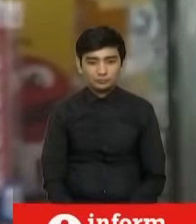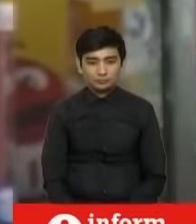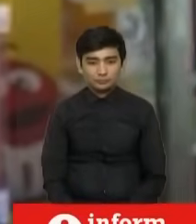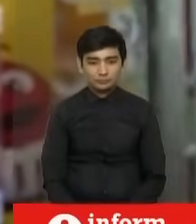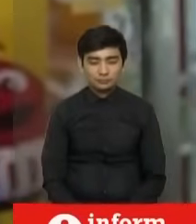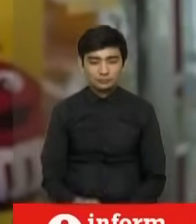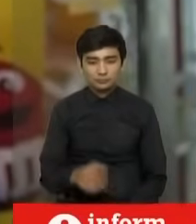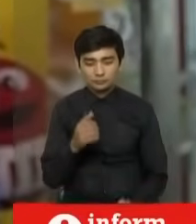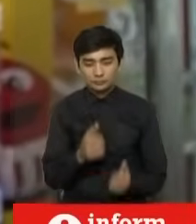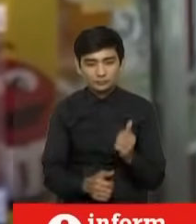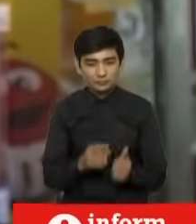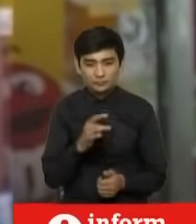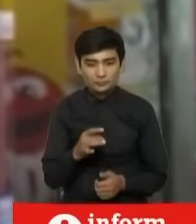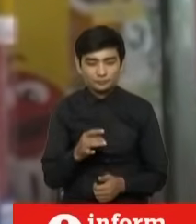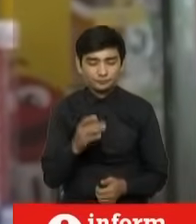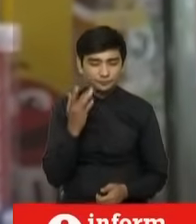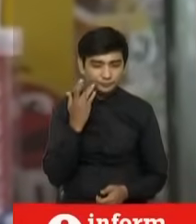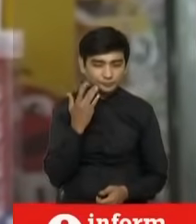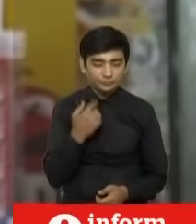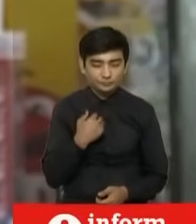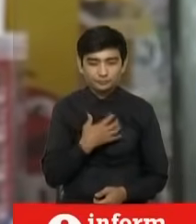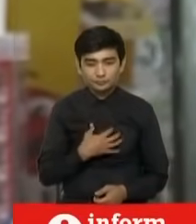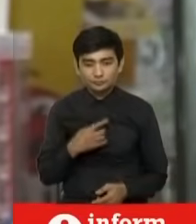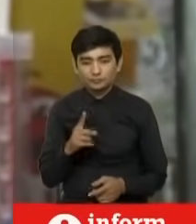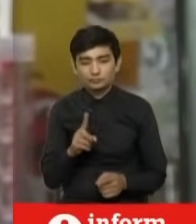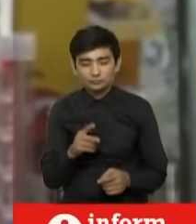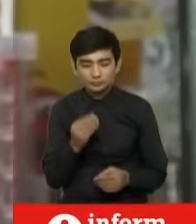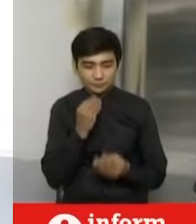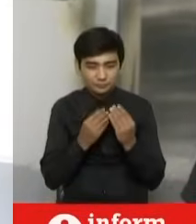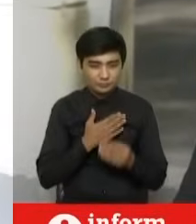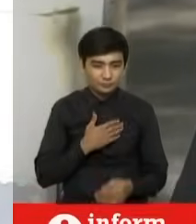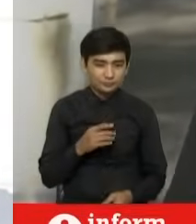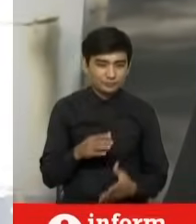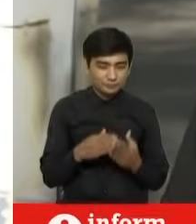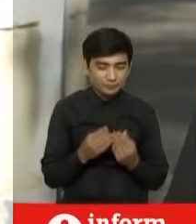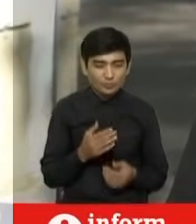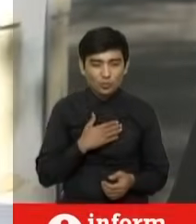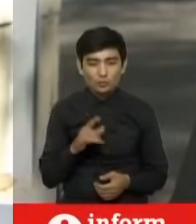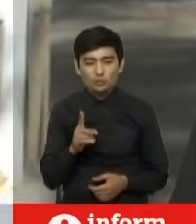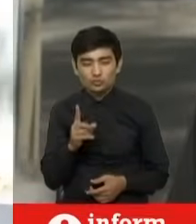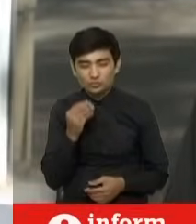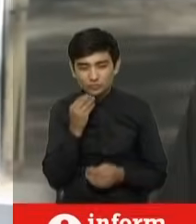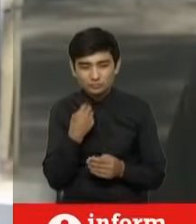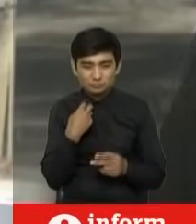Постоянно, каждый раз, потому что мне важно, что ест моя семья, что ест мой ребенок. Ну, смотрю вообще, да.